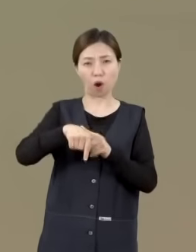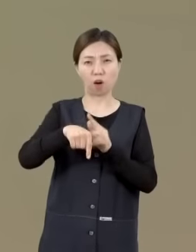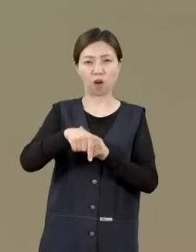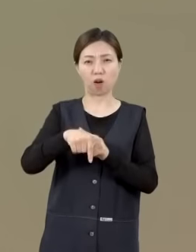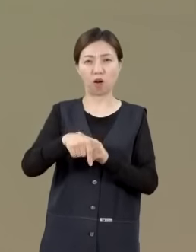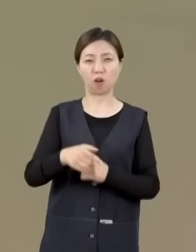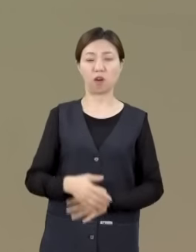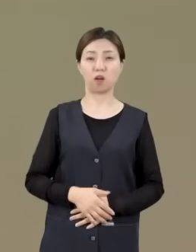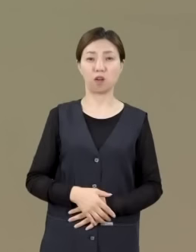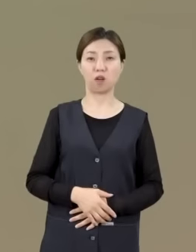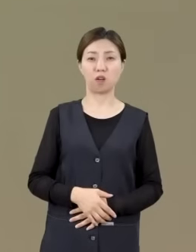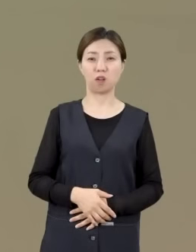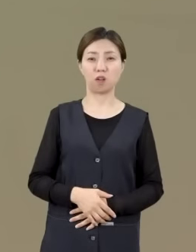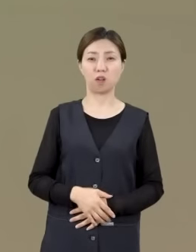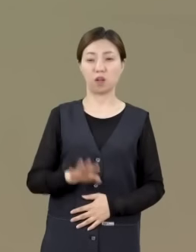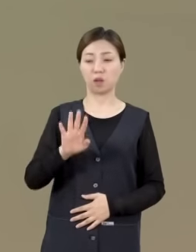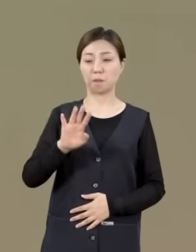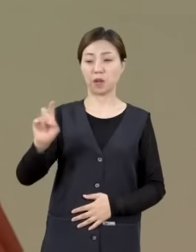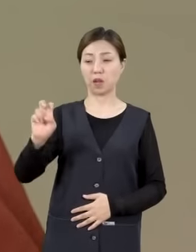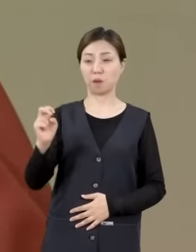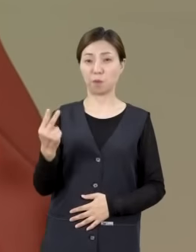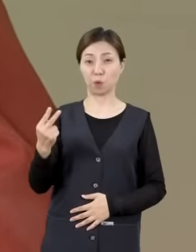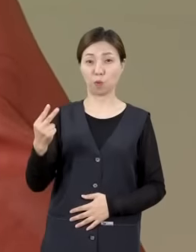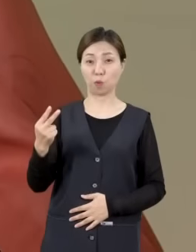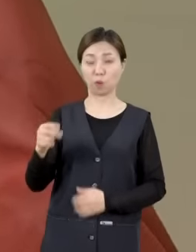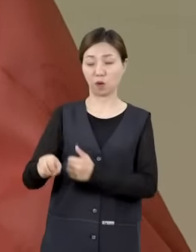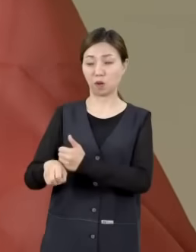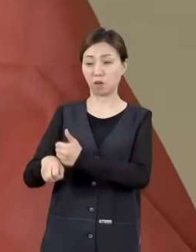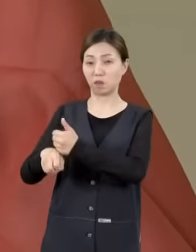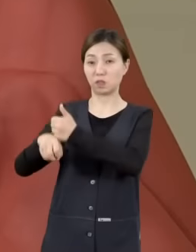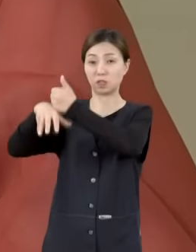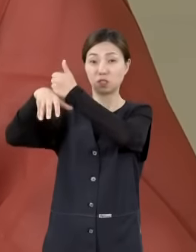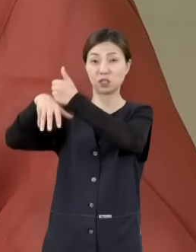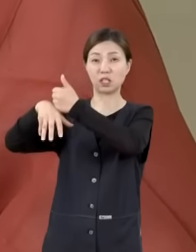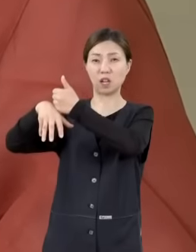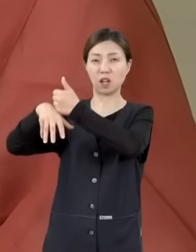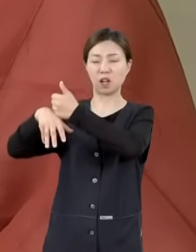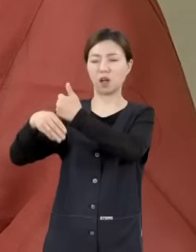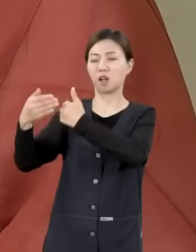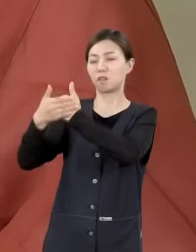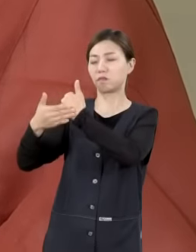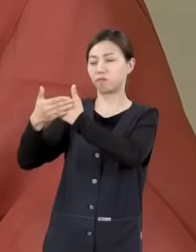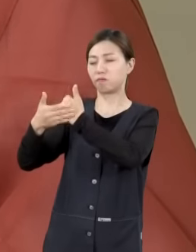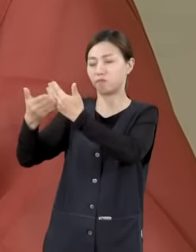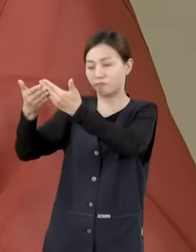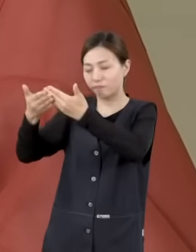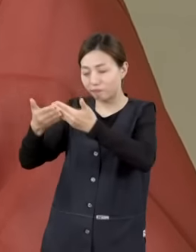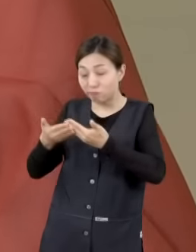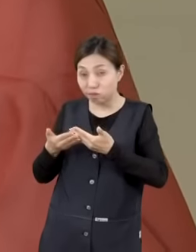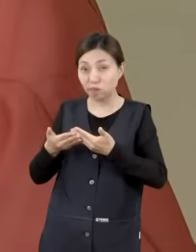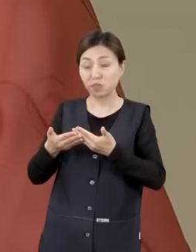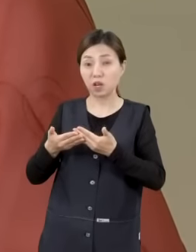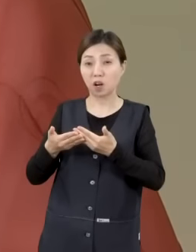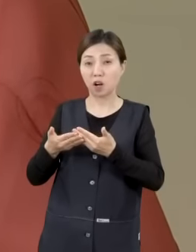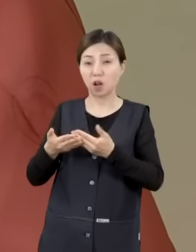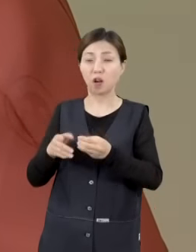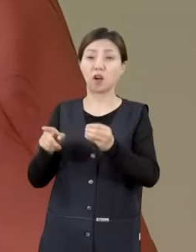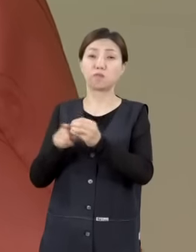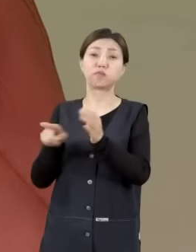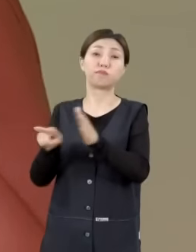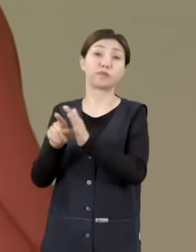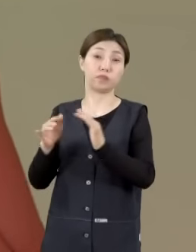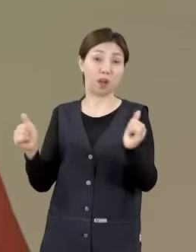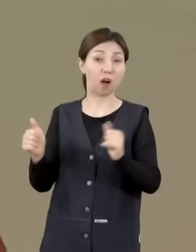대묘 보살님께이 신묘한 가피를 받으신이 보살님도 불자